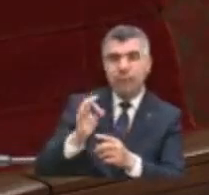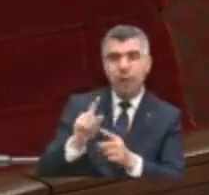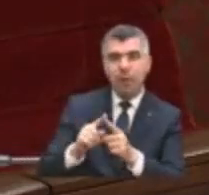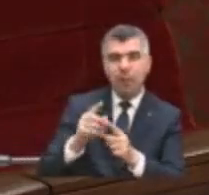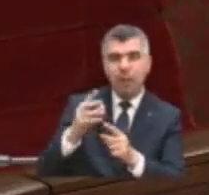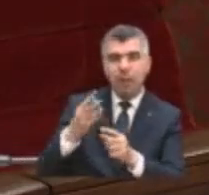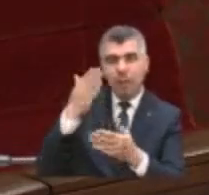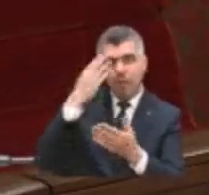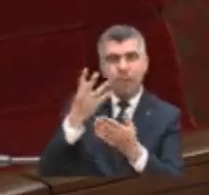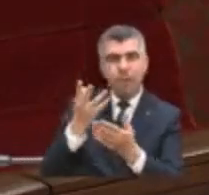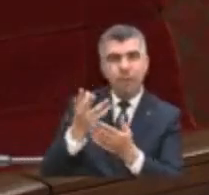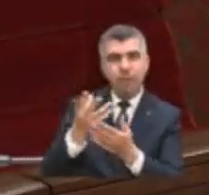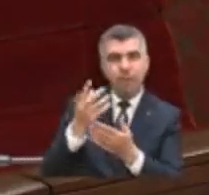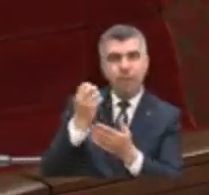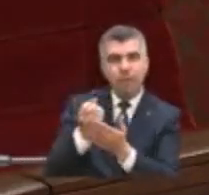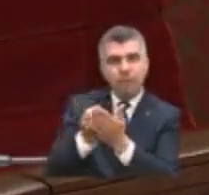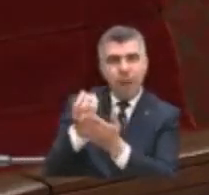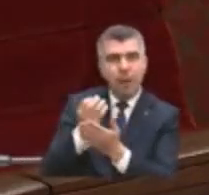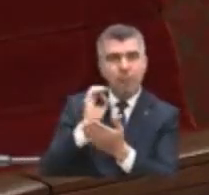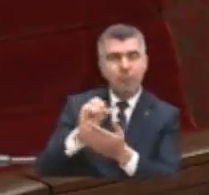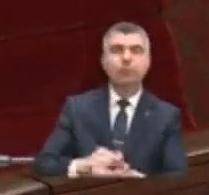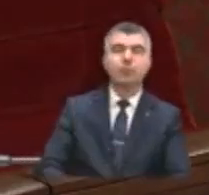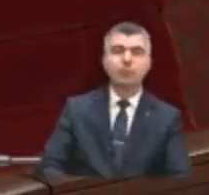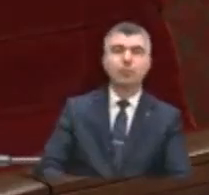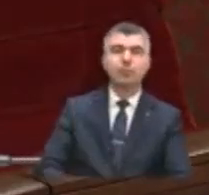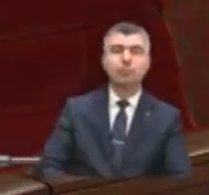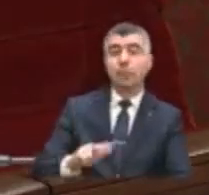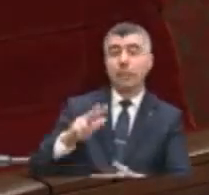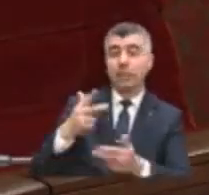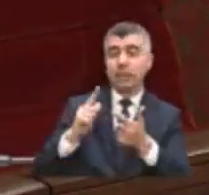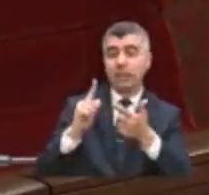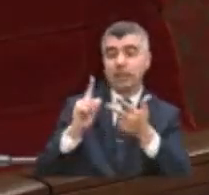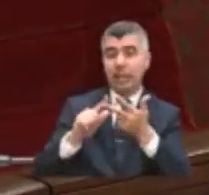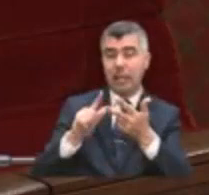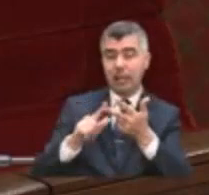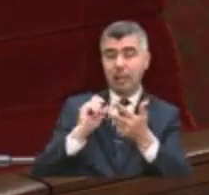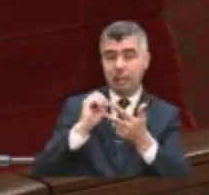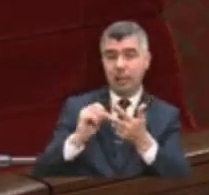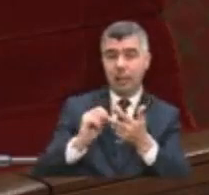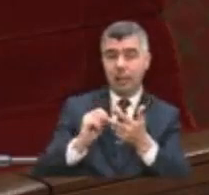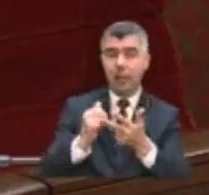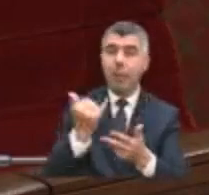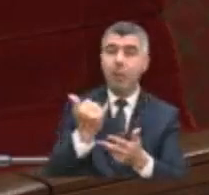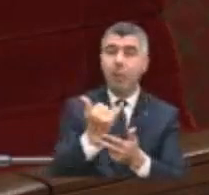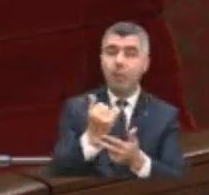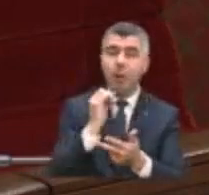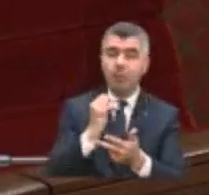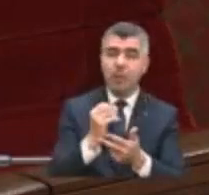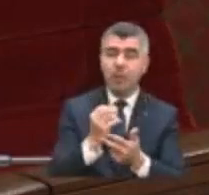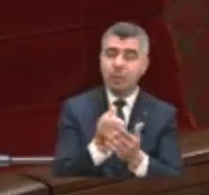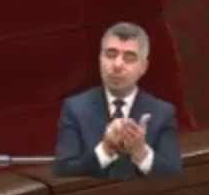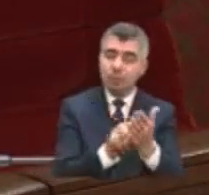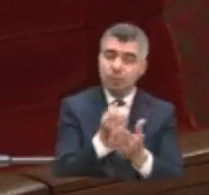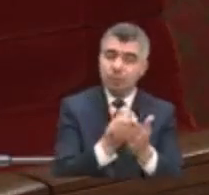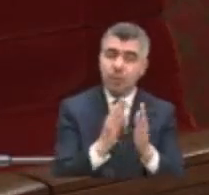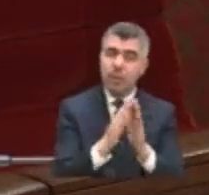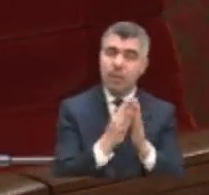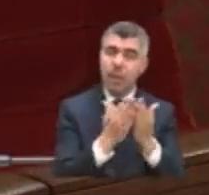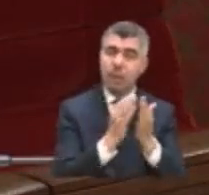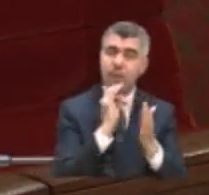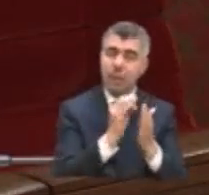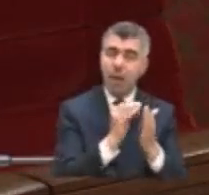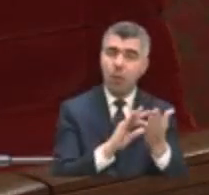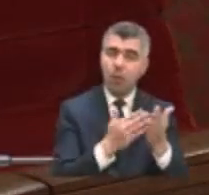للاكتسابات ديال تعلمات التلاميذ. ثالثا، الاستثمار في الانشطه الموازيه والارتقاء